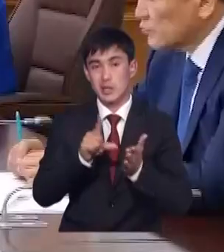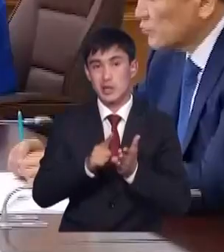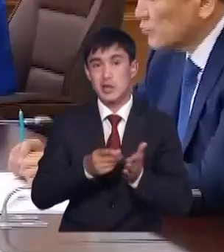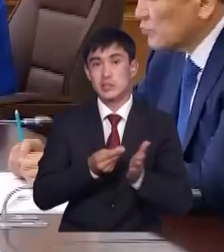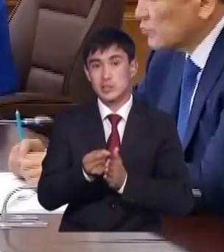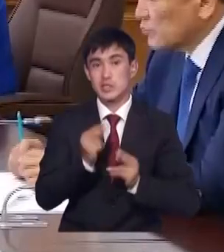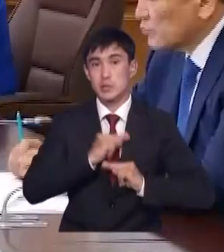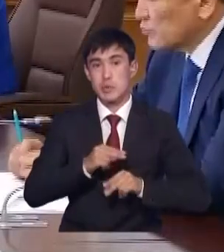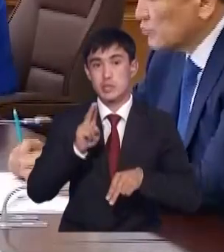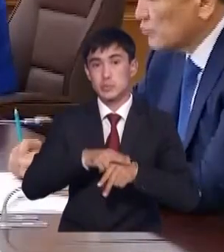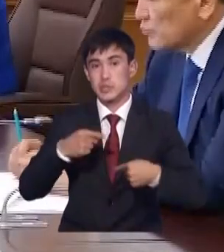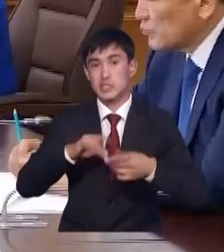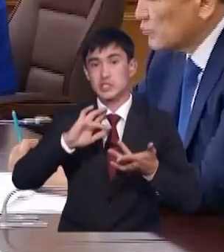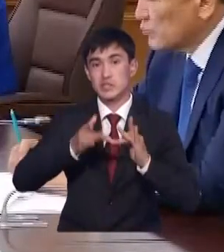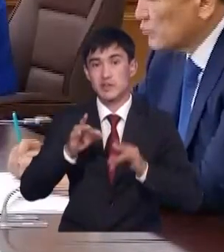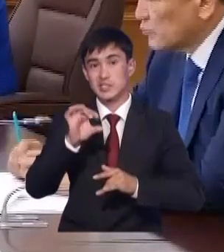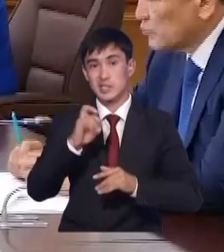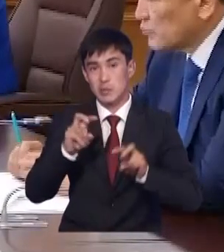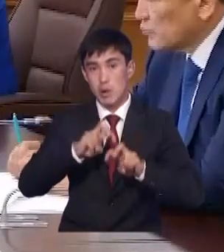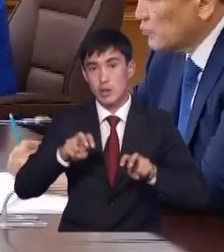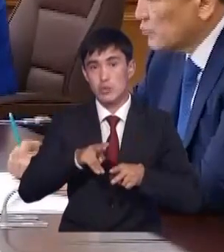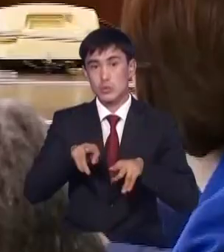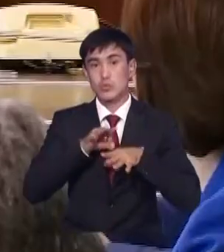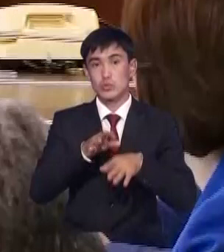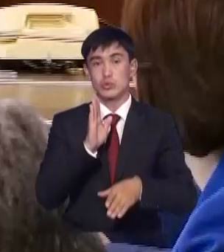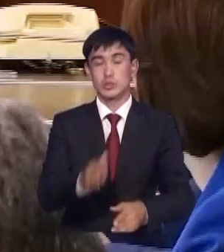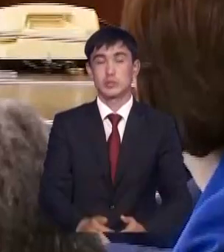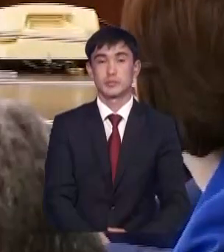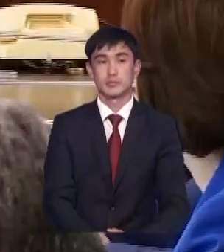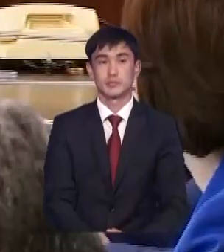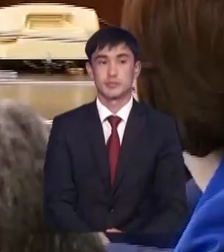кеден, еңбек инспекцияларынан цифрлық скрининг бақылауынан өтіп отырады.